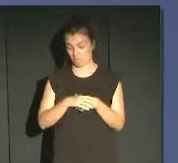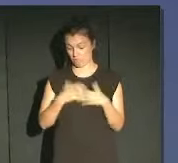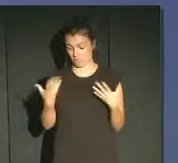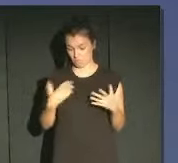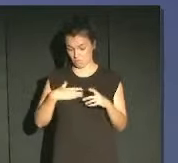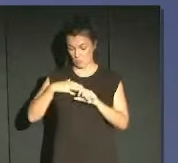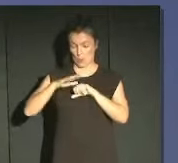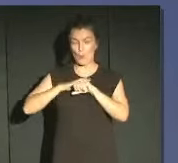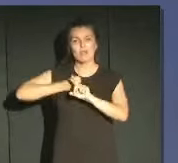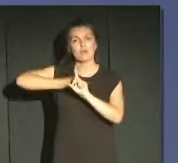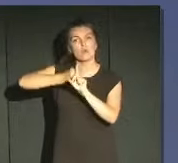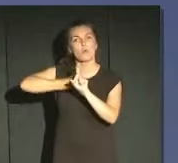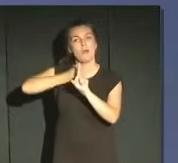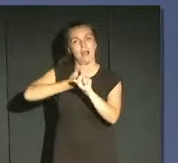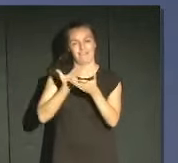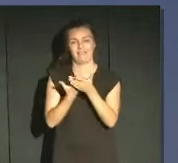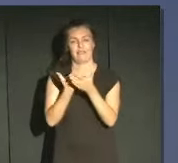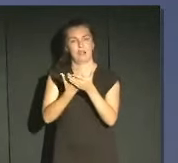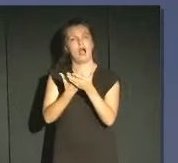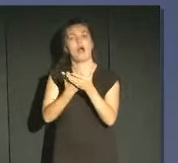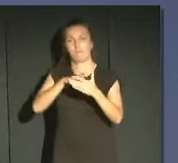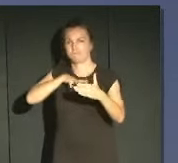dans quelque chose c'est bien dans